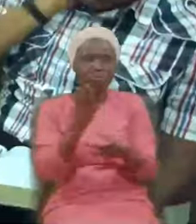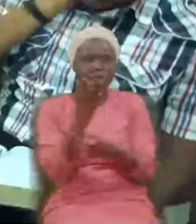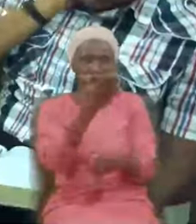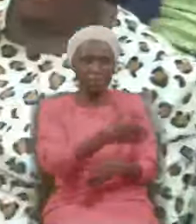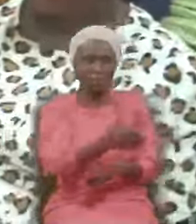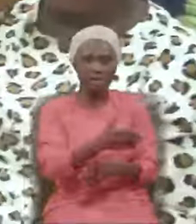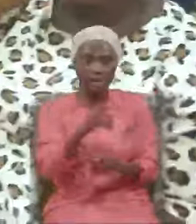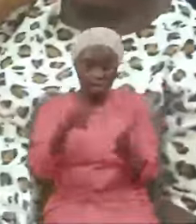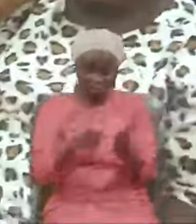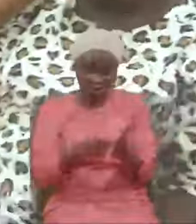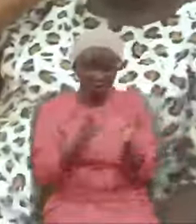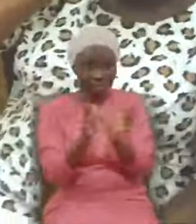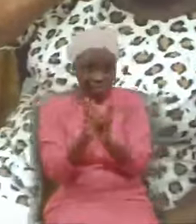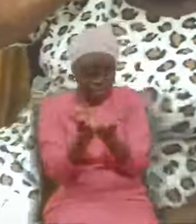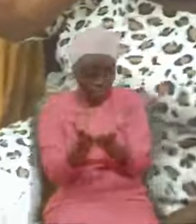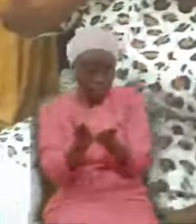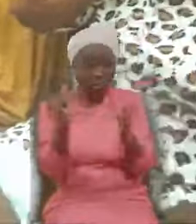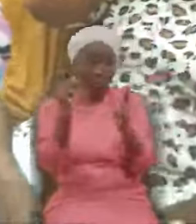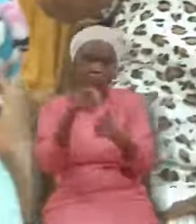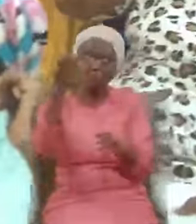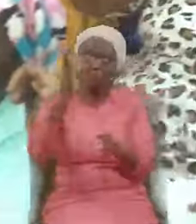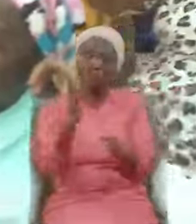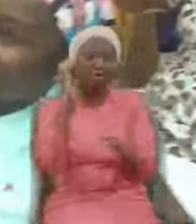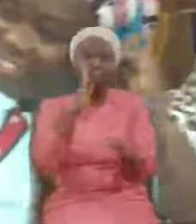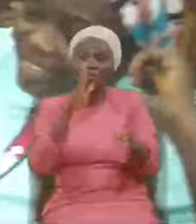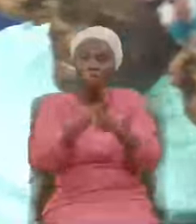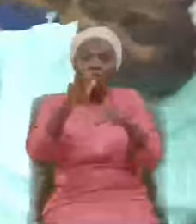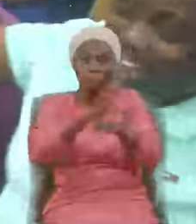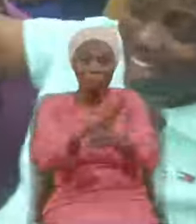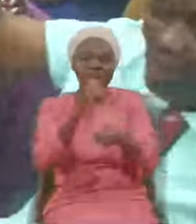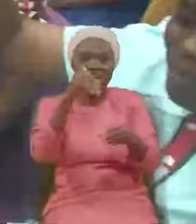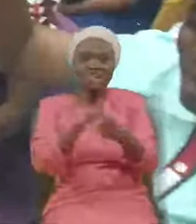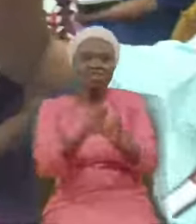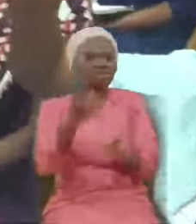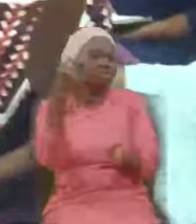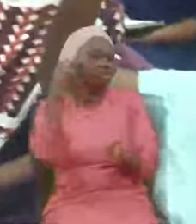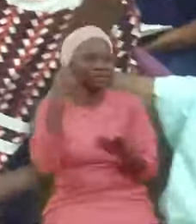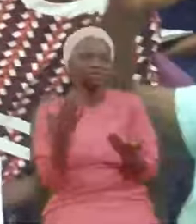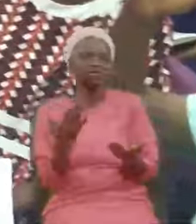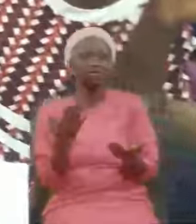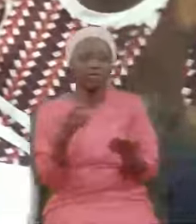là-bas. Est accompli où? Aujourd'hui, c'est votre soirée.